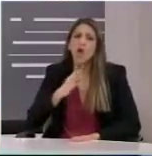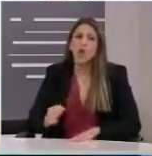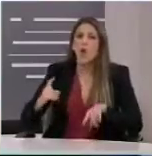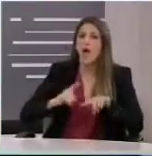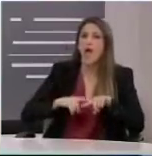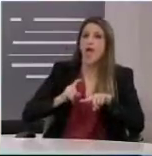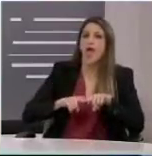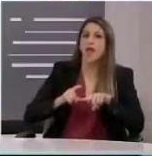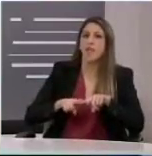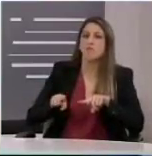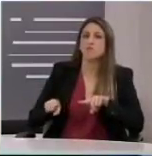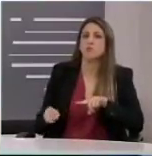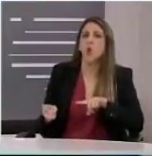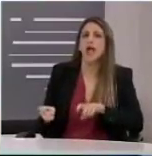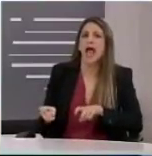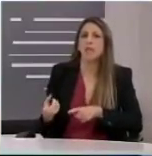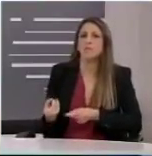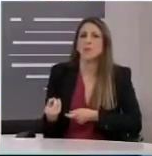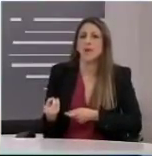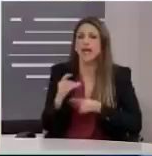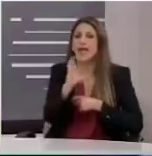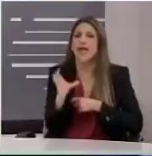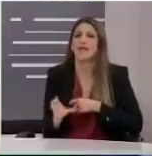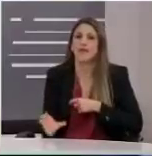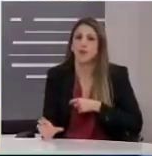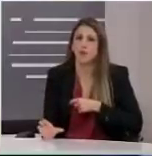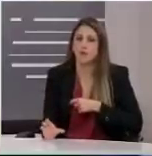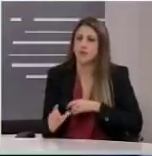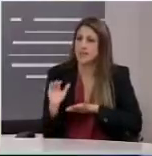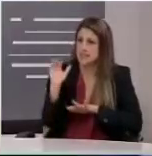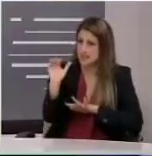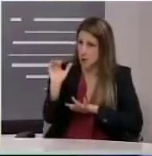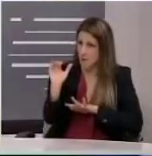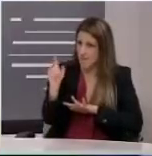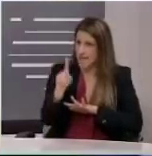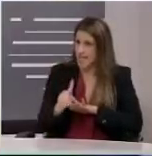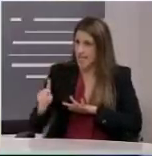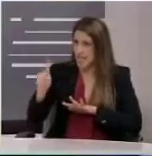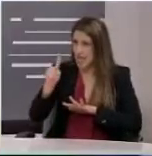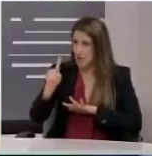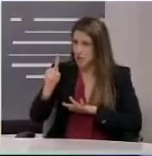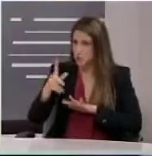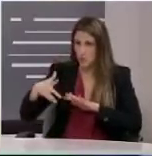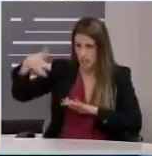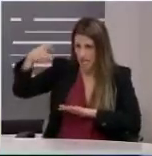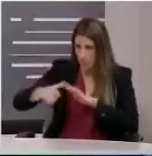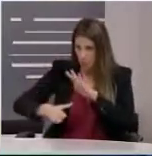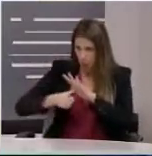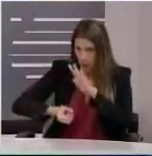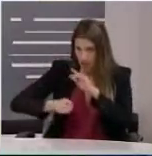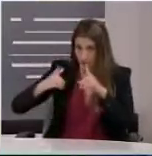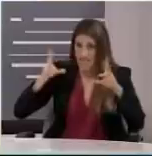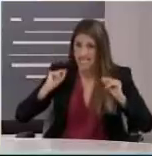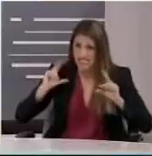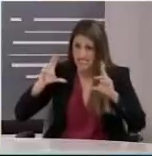της Ελλάδας στο Αιγαίο. Και σας ερωτώ, υιοθετείτε αυτή την άποψη του στενού σας συνεργάτη? Φταίει η Ελλάδα για την παραβατική συμπεριφορά